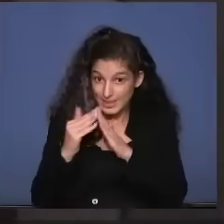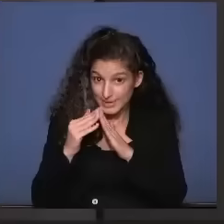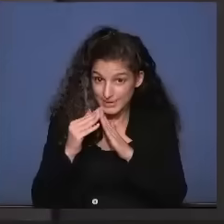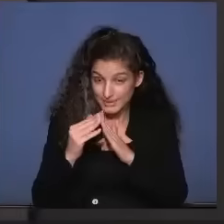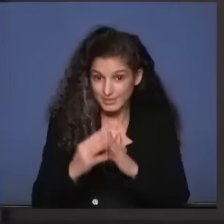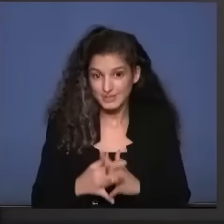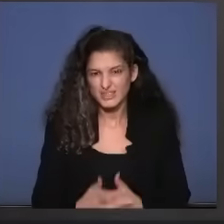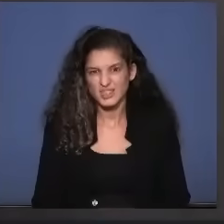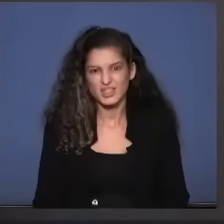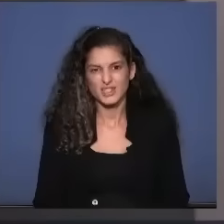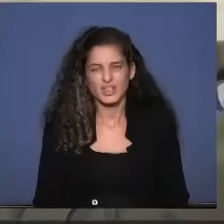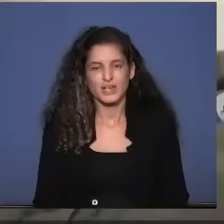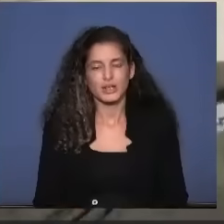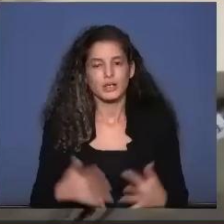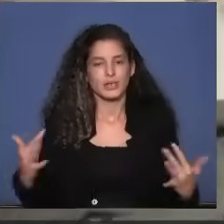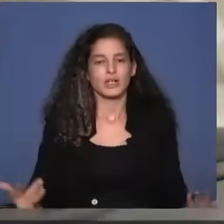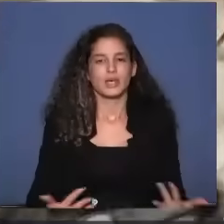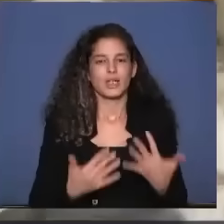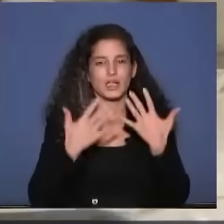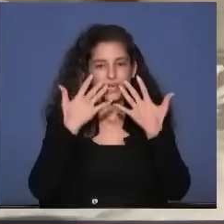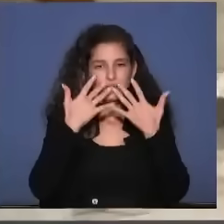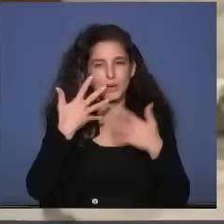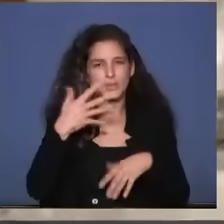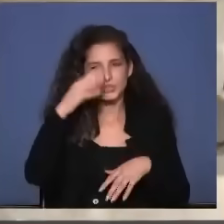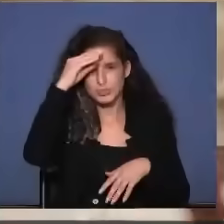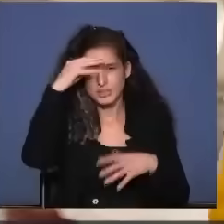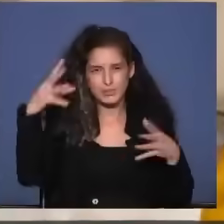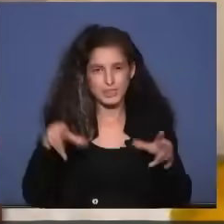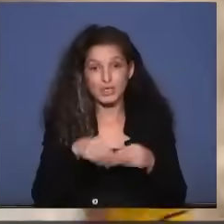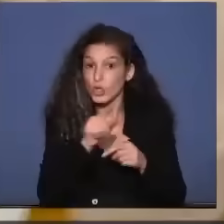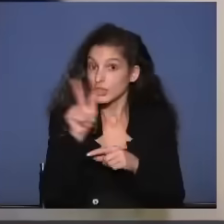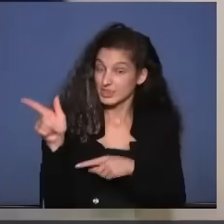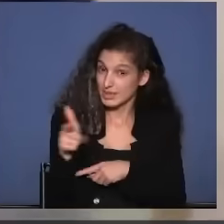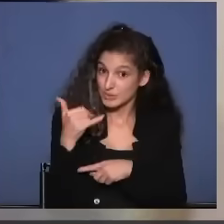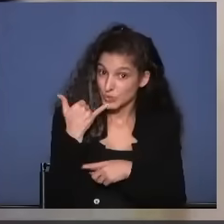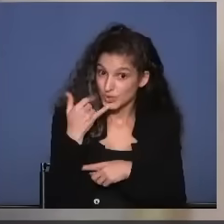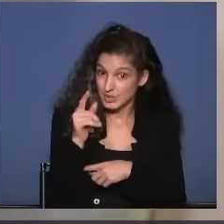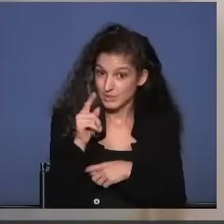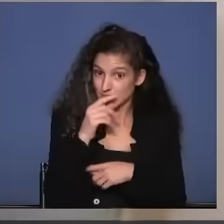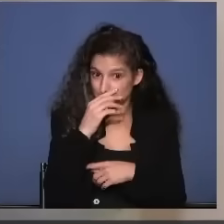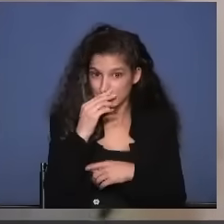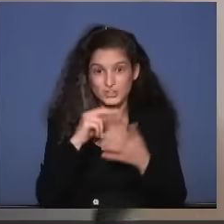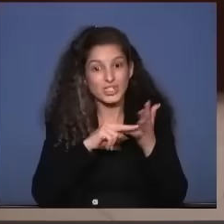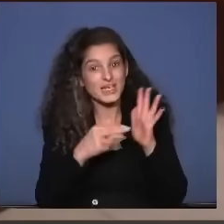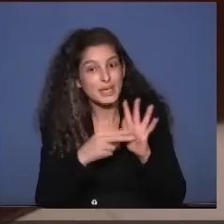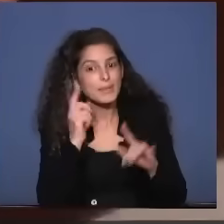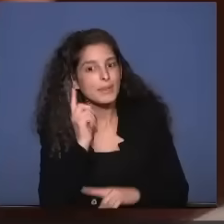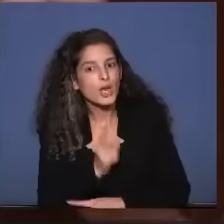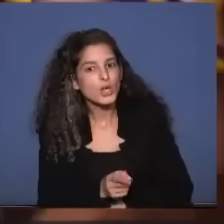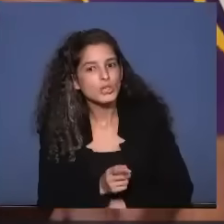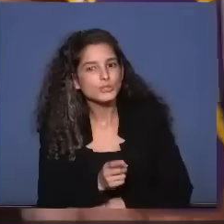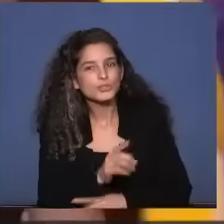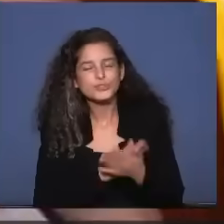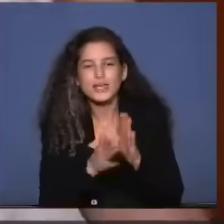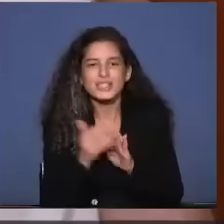בנתיב? וואי, הגל של הריח של 5 בנים ביחד. לא נצא להם בשירותים. יש חדר במלון שבו אין כניסה